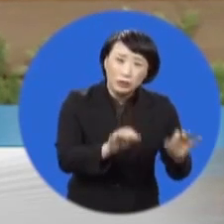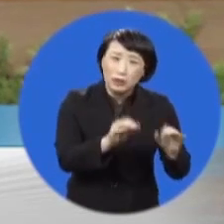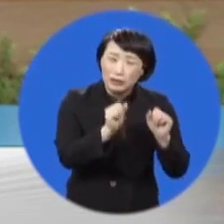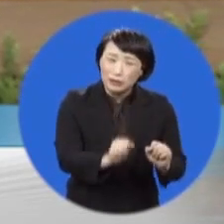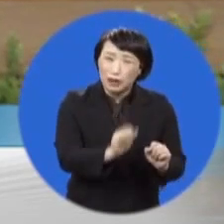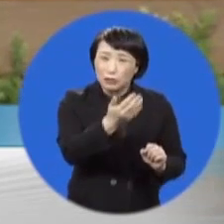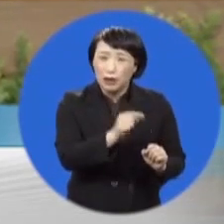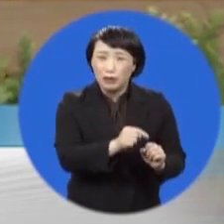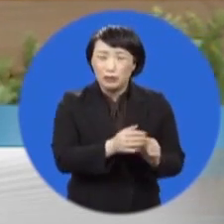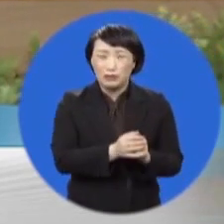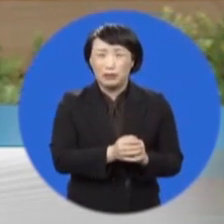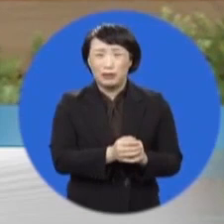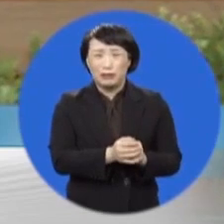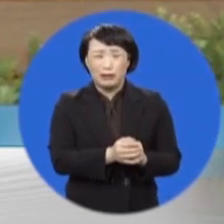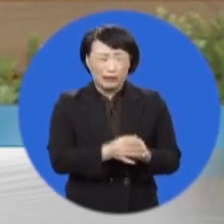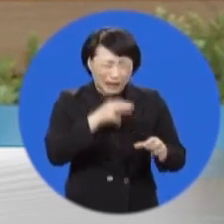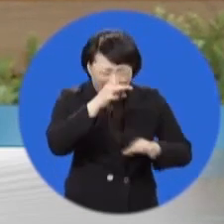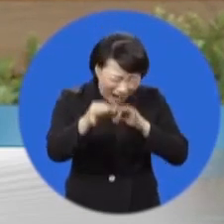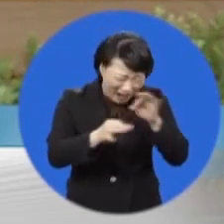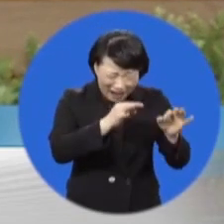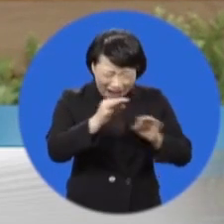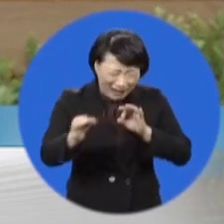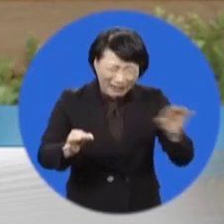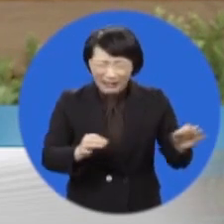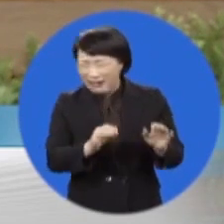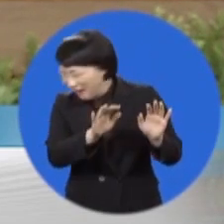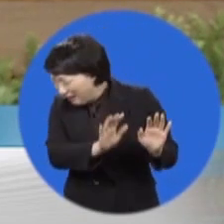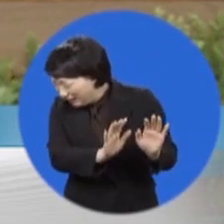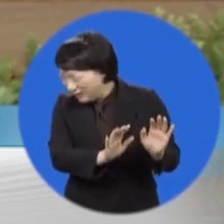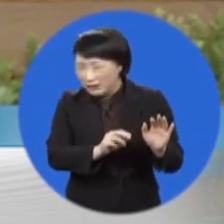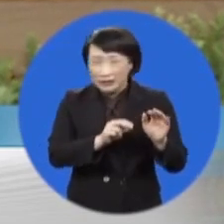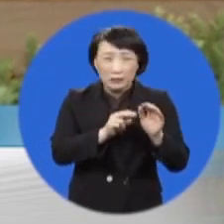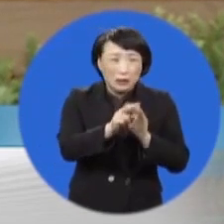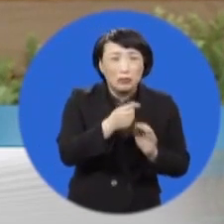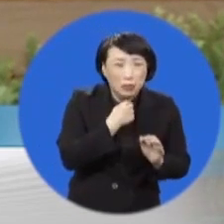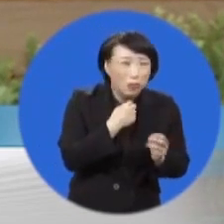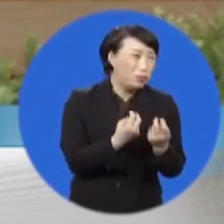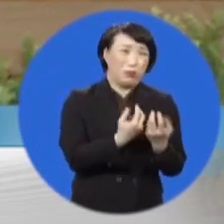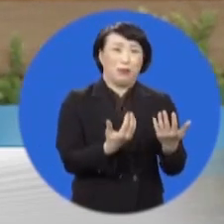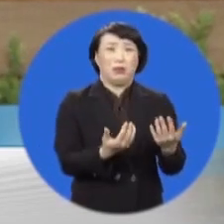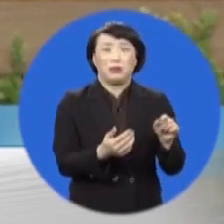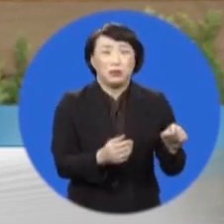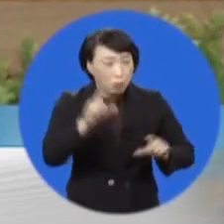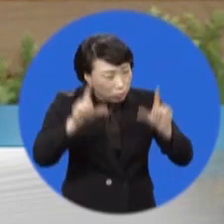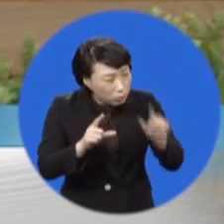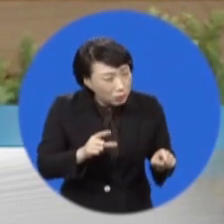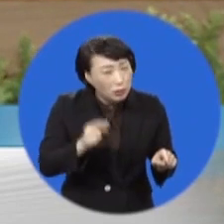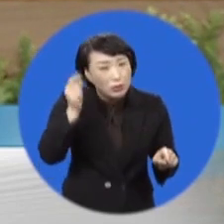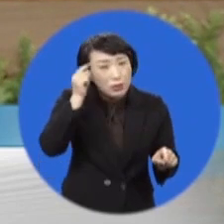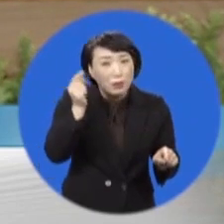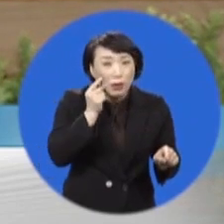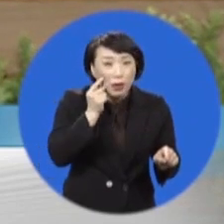중에 아후 숲을 지금 몸부림치는 그 모습 앞에 그가